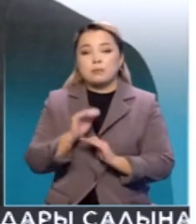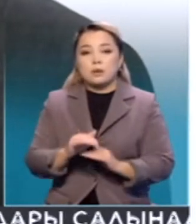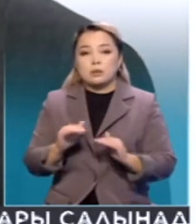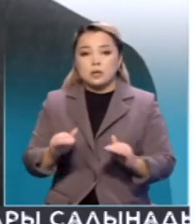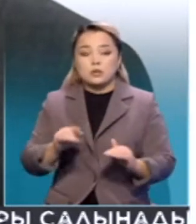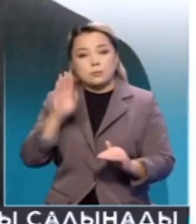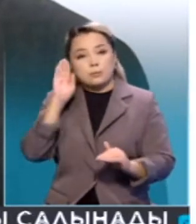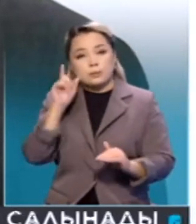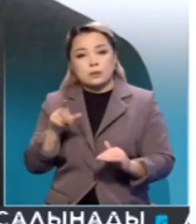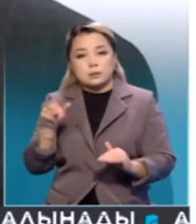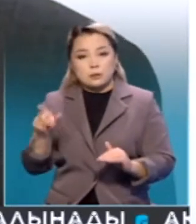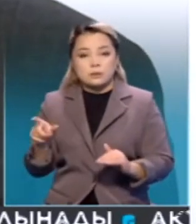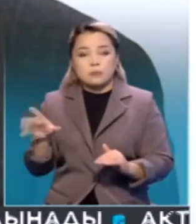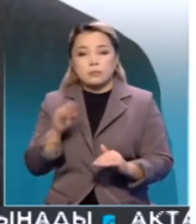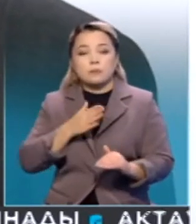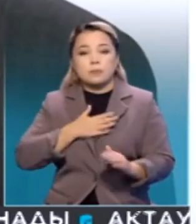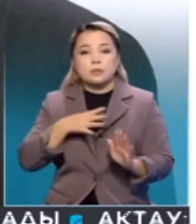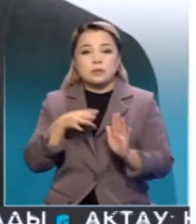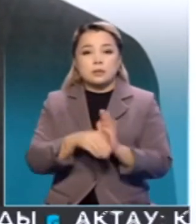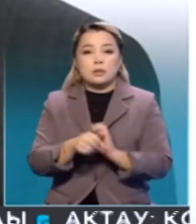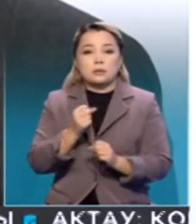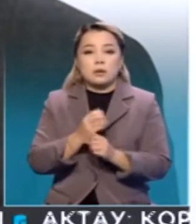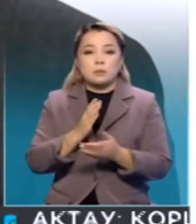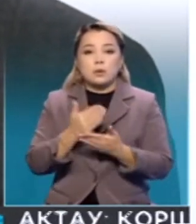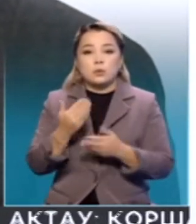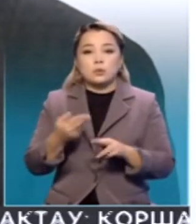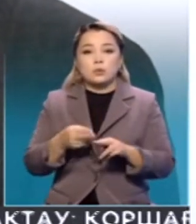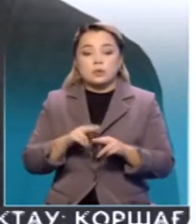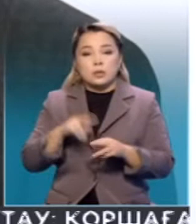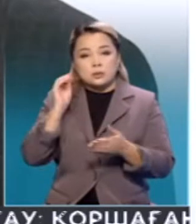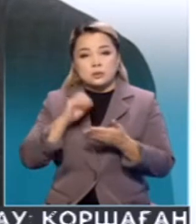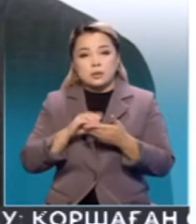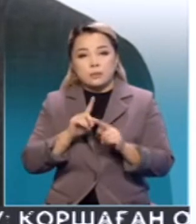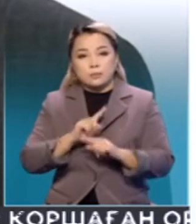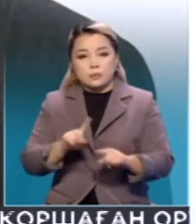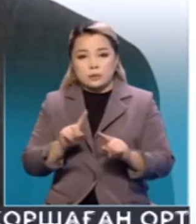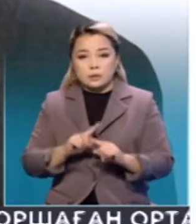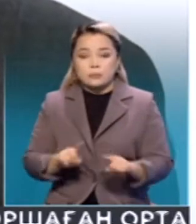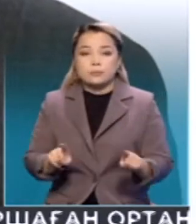де, оның ішінде бізде бармыз. Жаңағы цифровизацияны